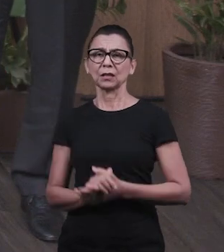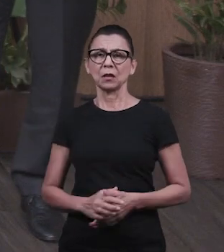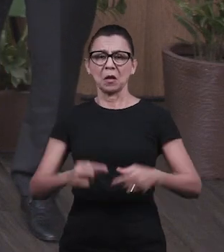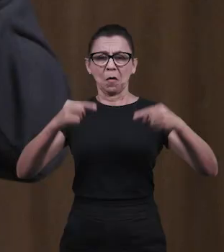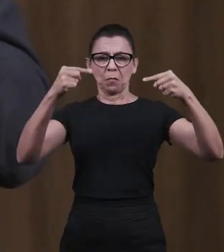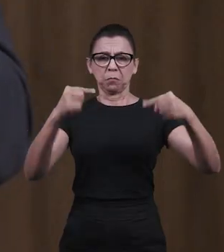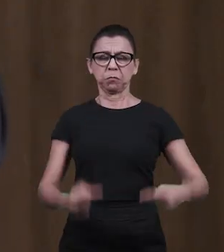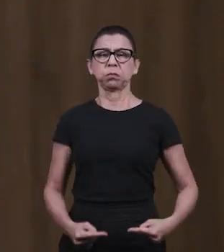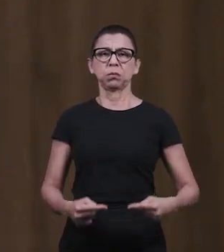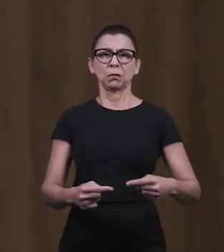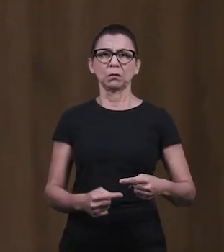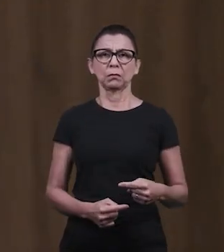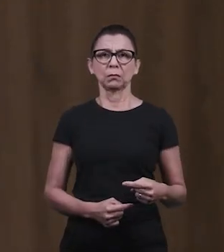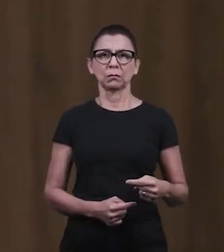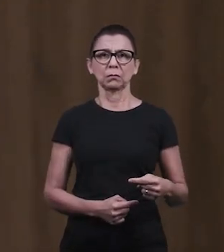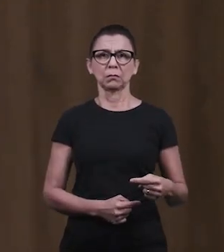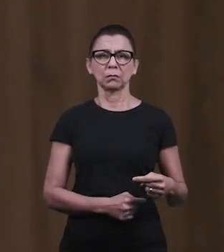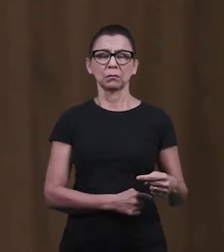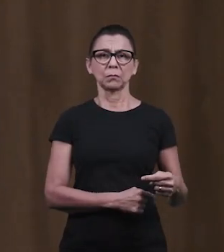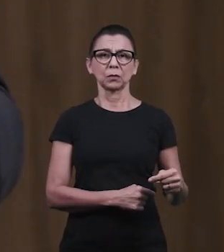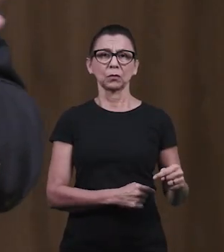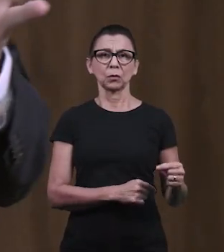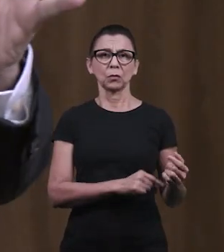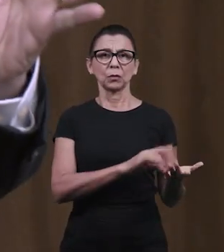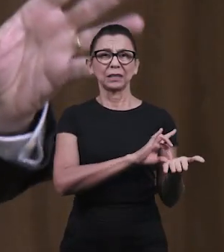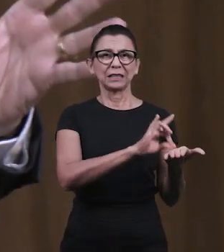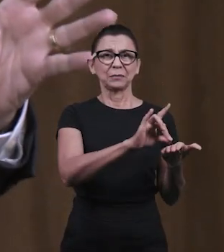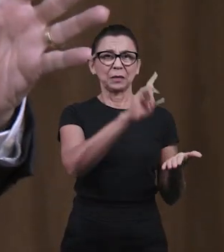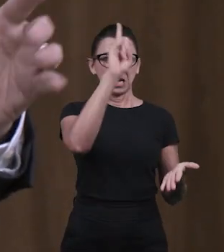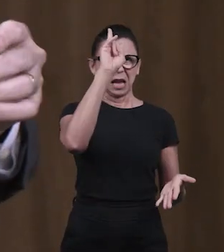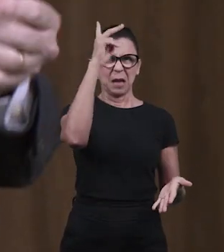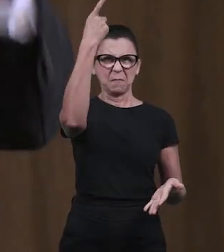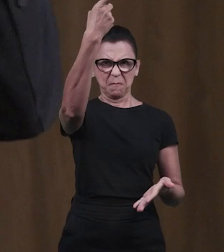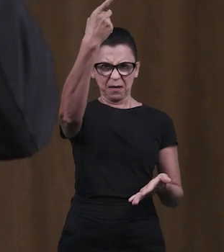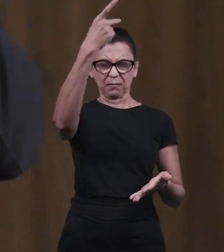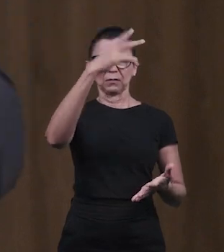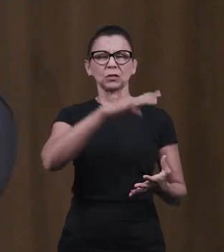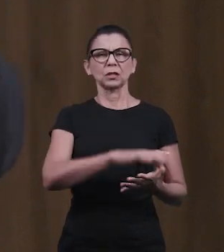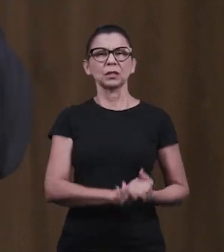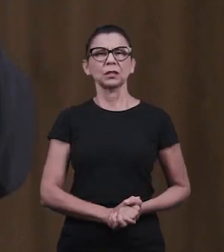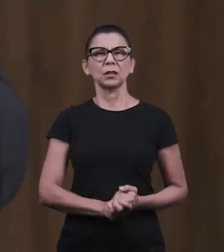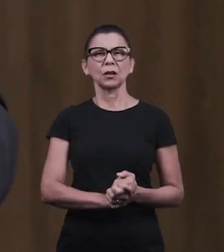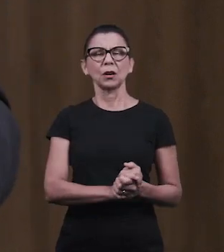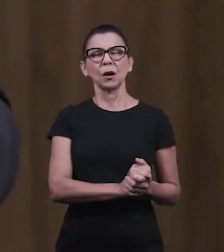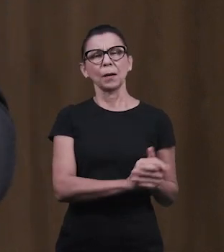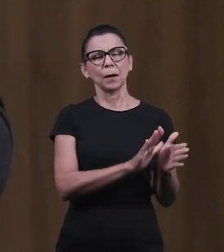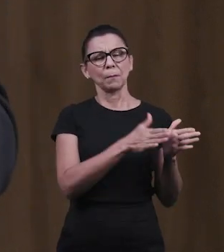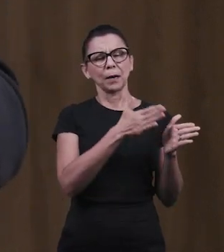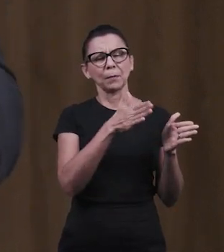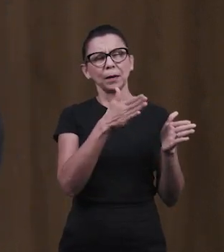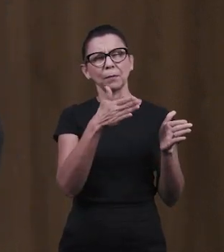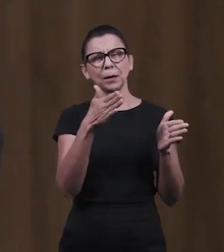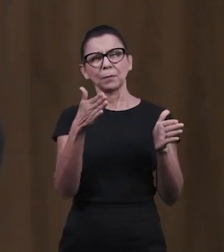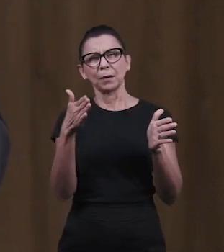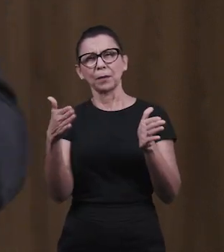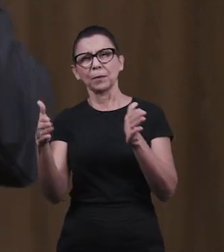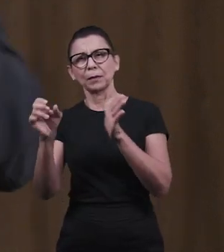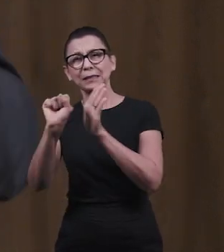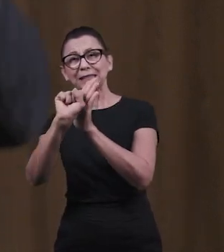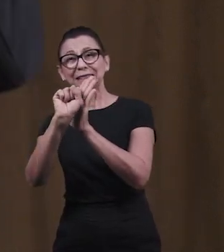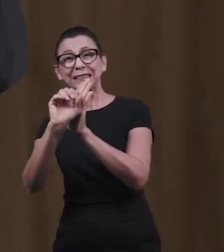И это, обратите внимание, в течение столетий, тысячелетий,